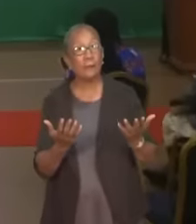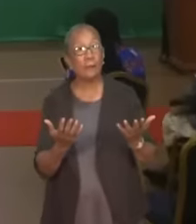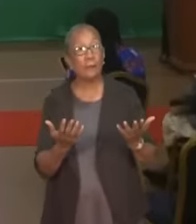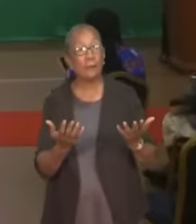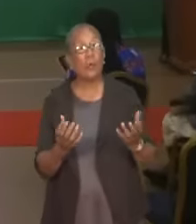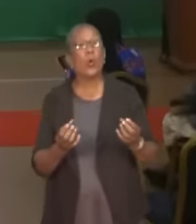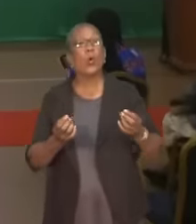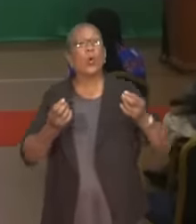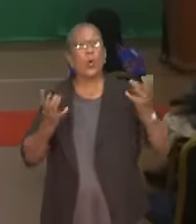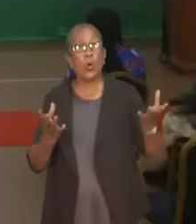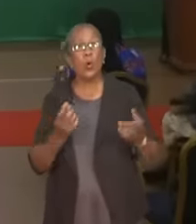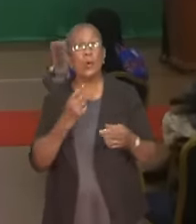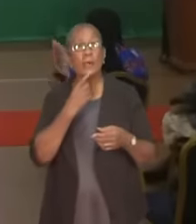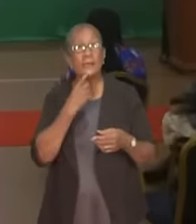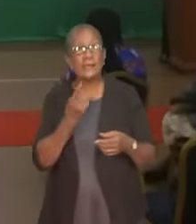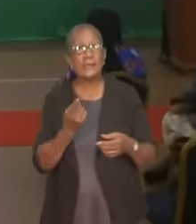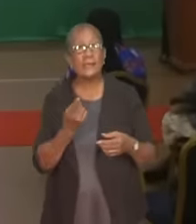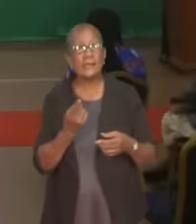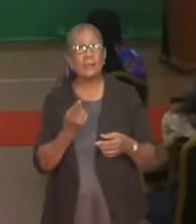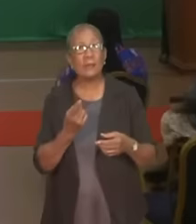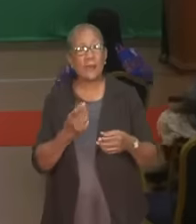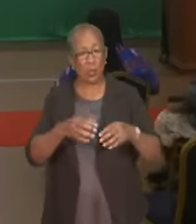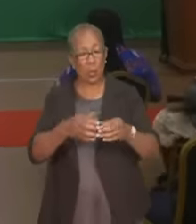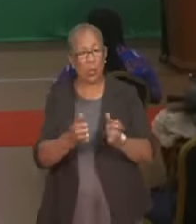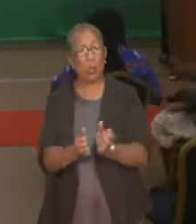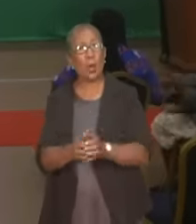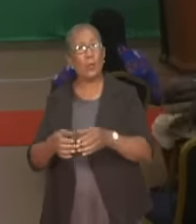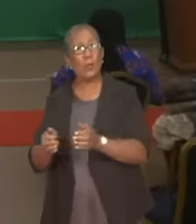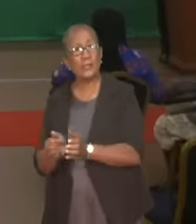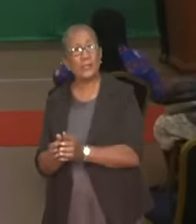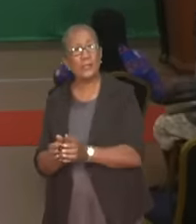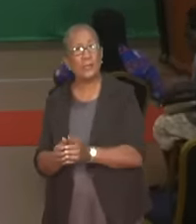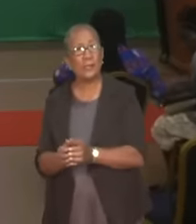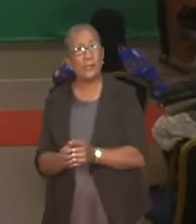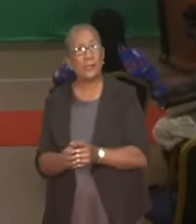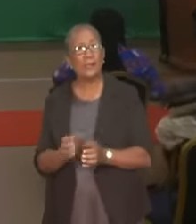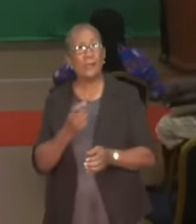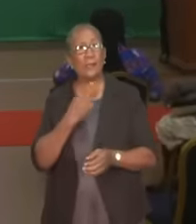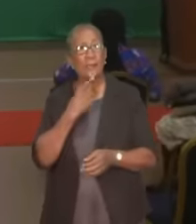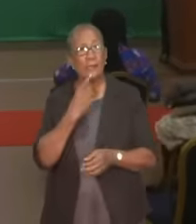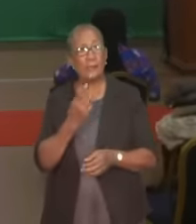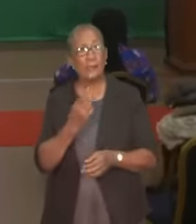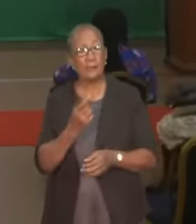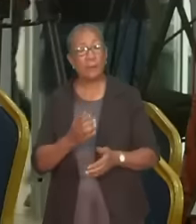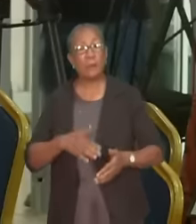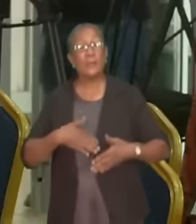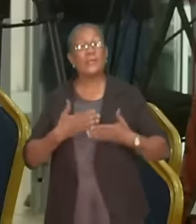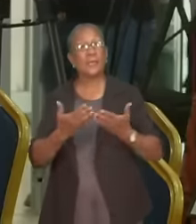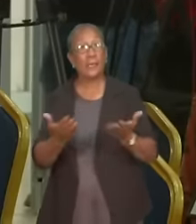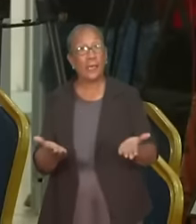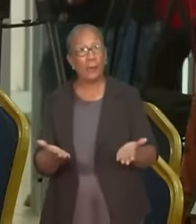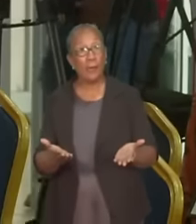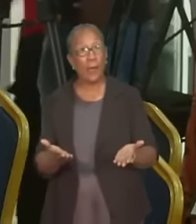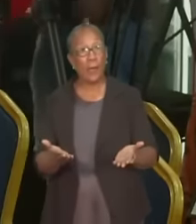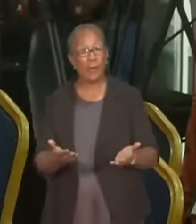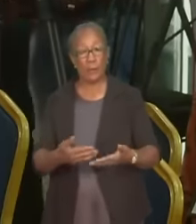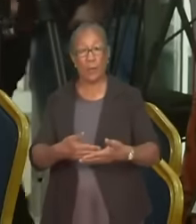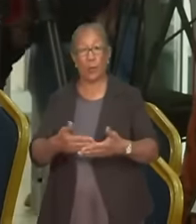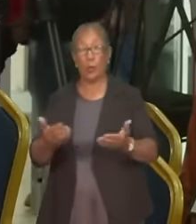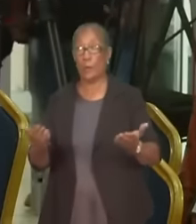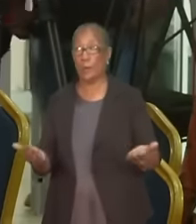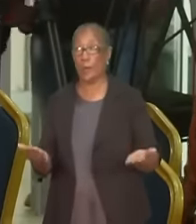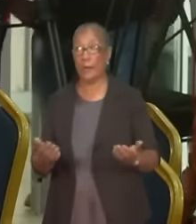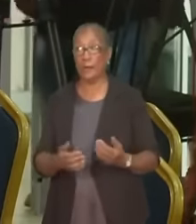Hoe zit het met het rendement van de commissies die u allemaal heeft benoemd? Is er data beschikbaar? Wet openbaarheid van bestuur is er niet,